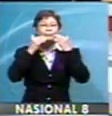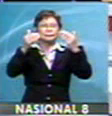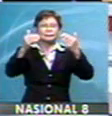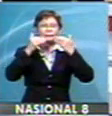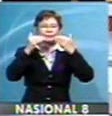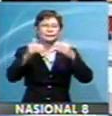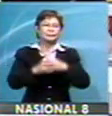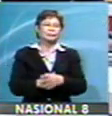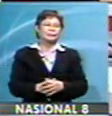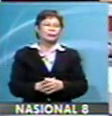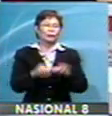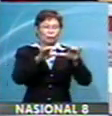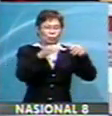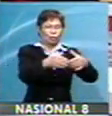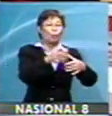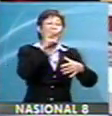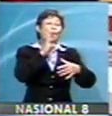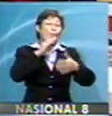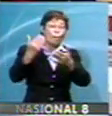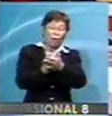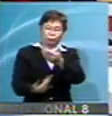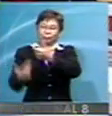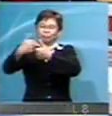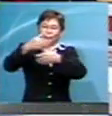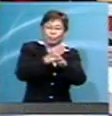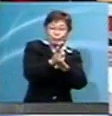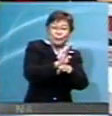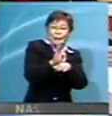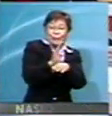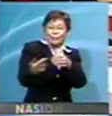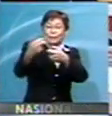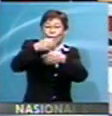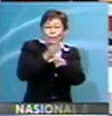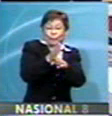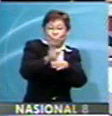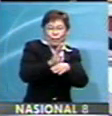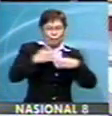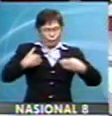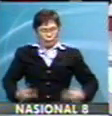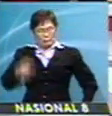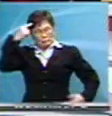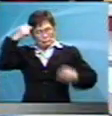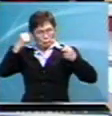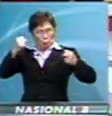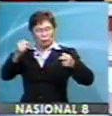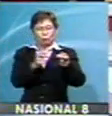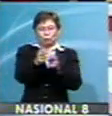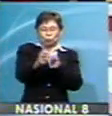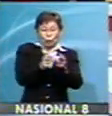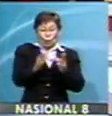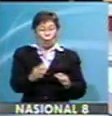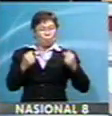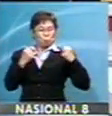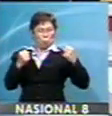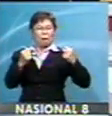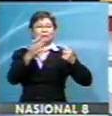kasih Aktar golongan wanita yang baru menceburi bidang perniagaan perlu bersedia dari segi fizikal dan mental untuk menjadi Usahawan yang hebat